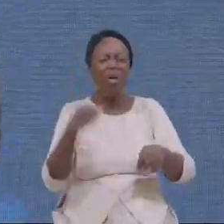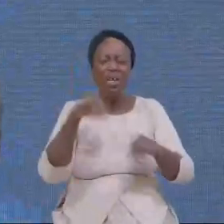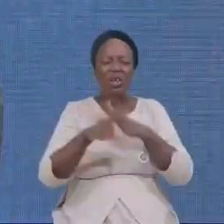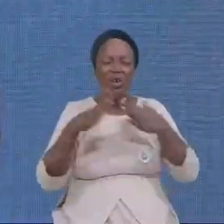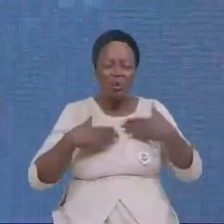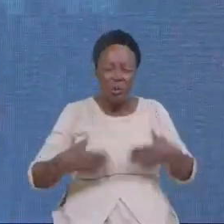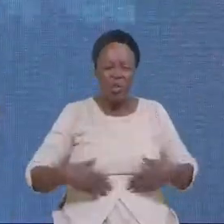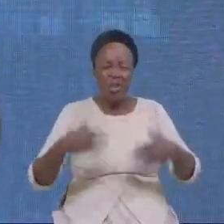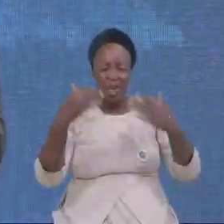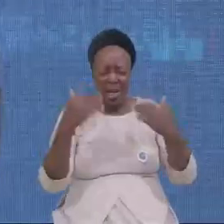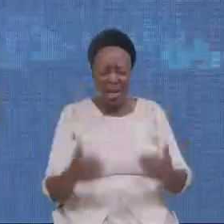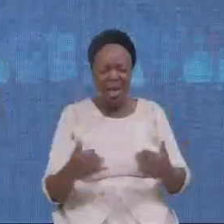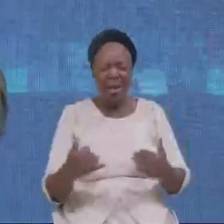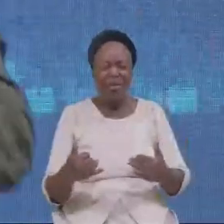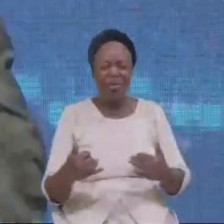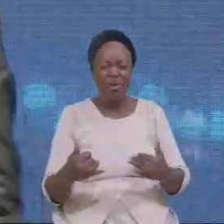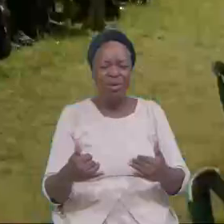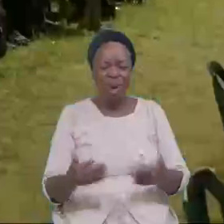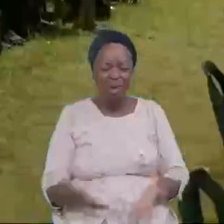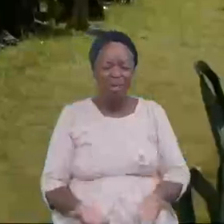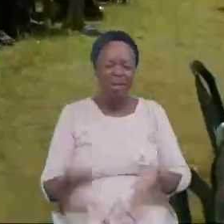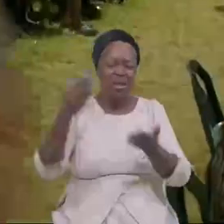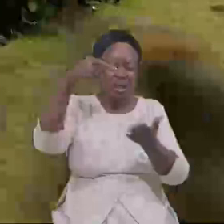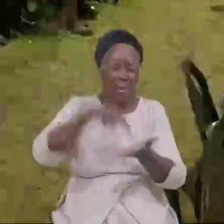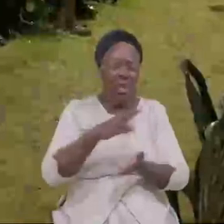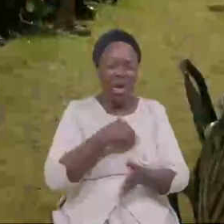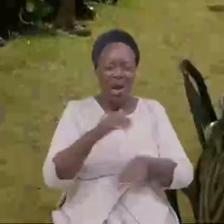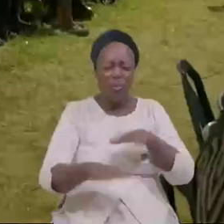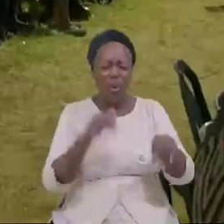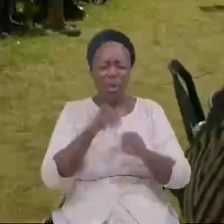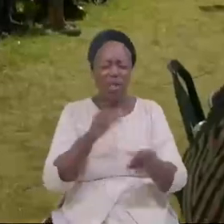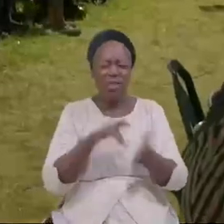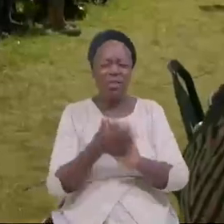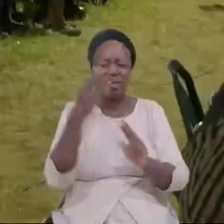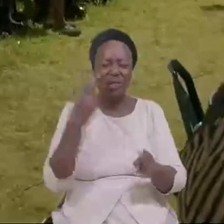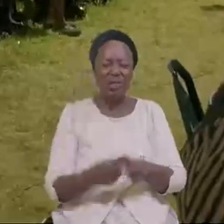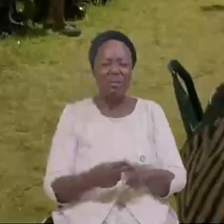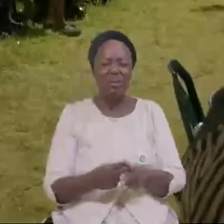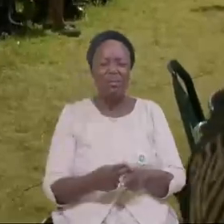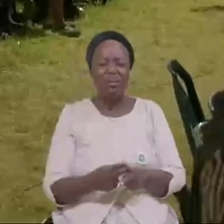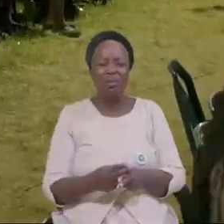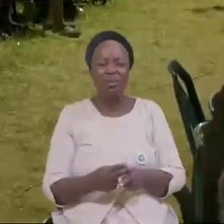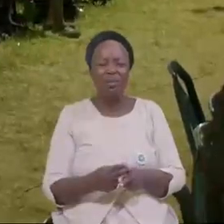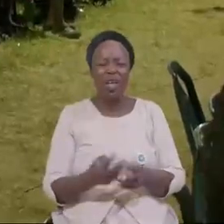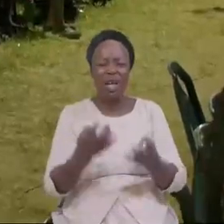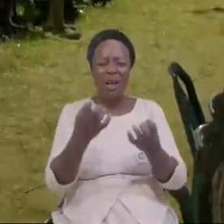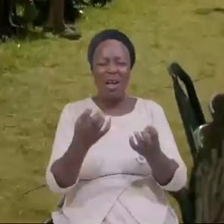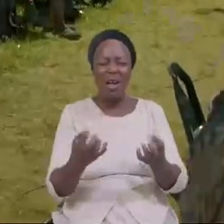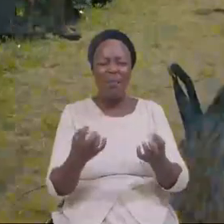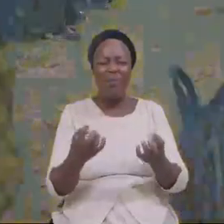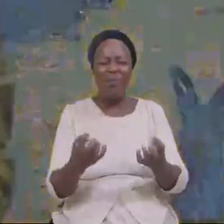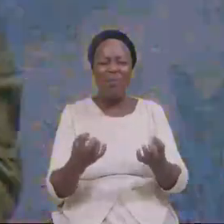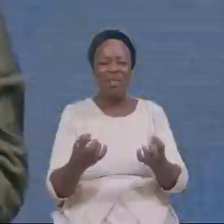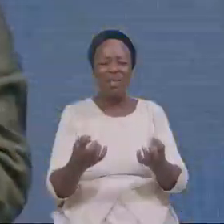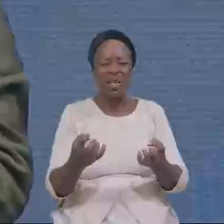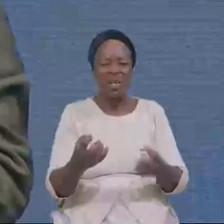corps maintenant. Levez-vous et marchez au nom de Jésus. Lèpre, maladie de la peau,